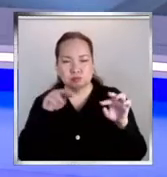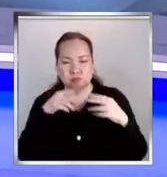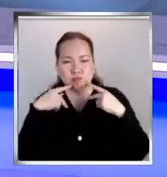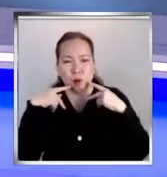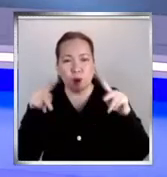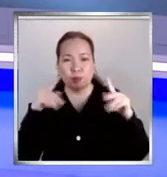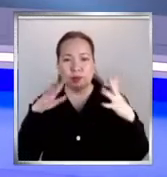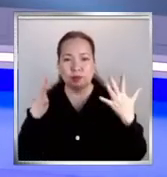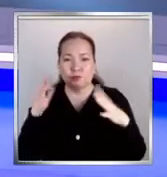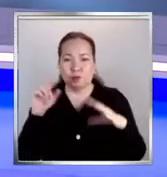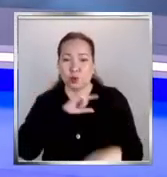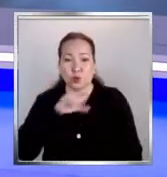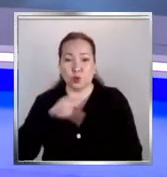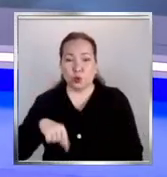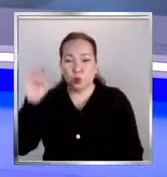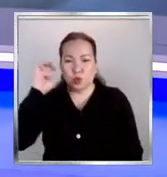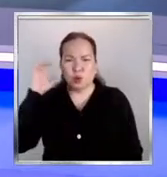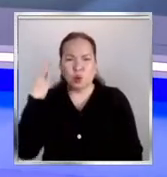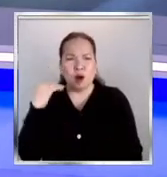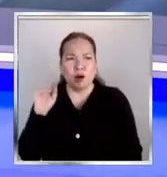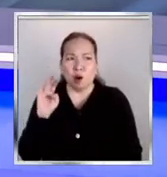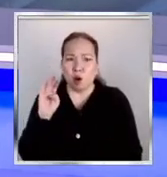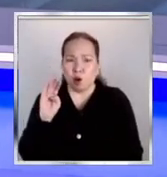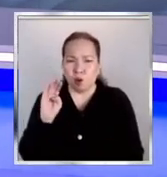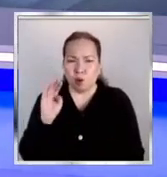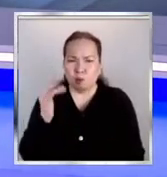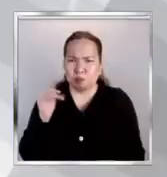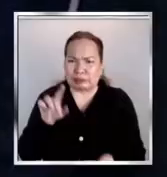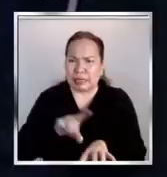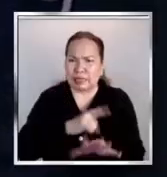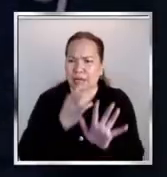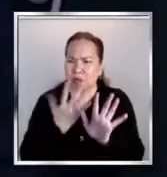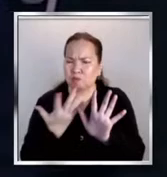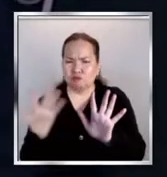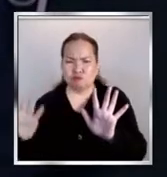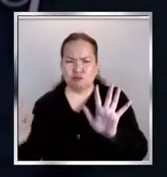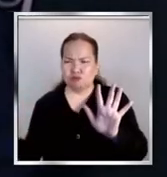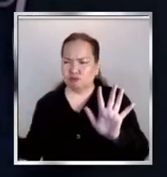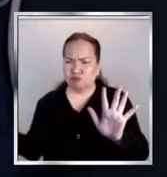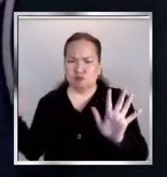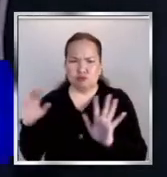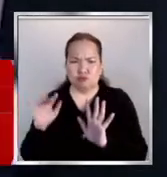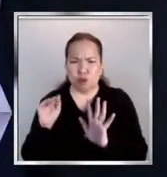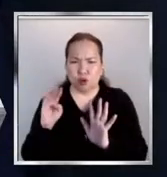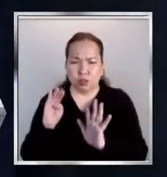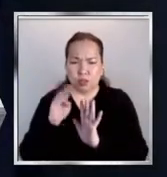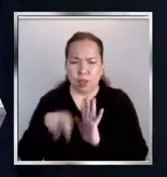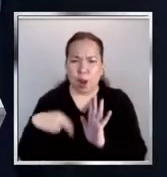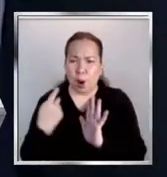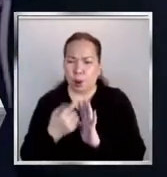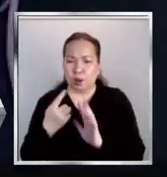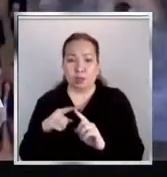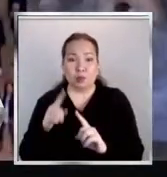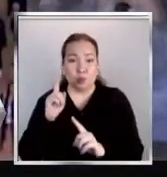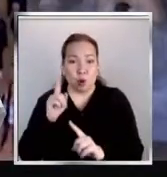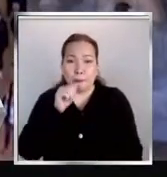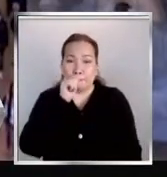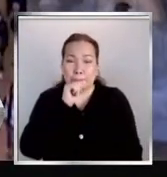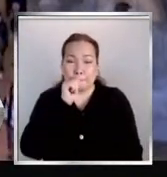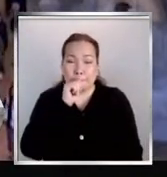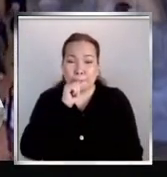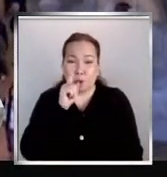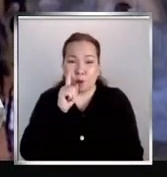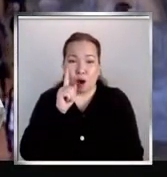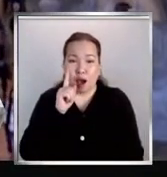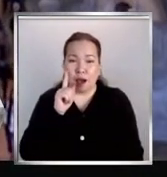pa ang paghihintay ng libo-libong nakapila. Kabilang naman sa mga nagtiyaga sa pila si dating soccer superstar David Beckham